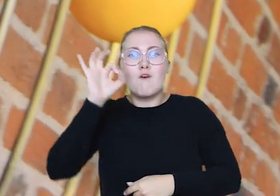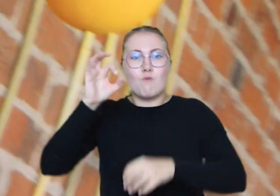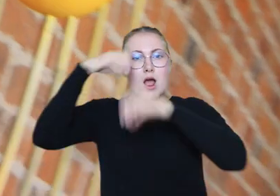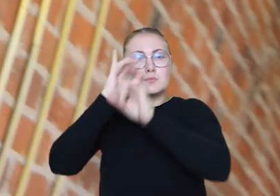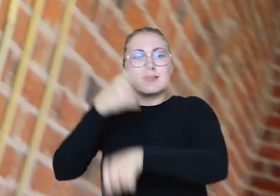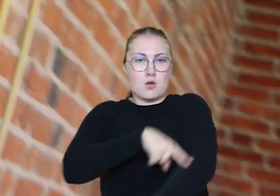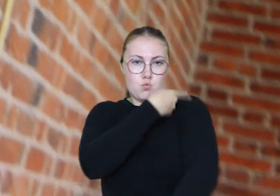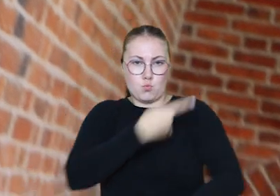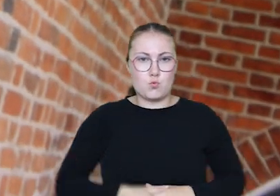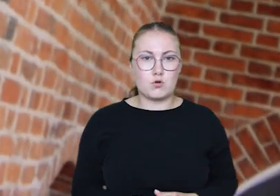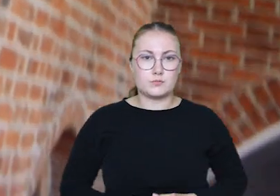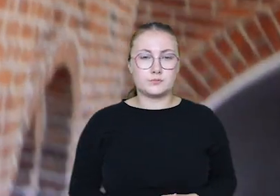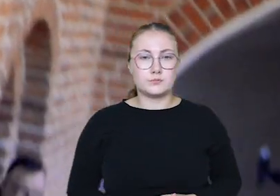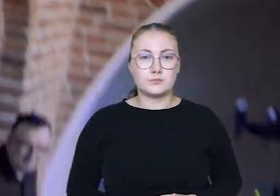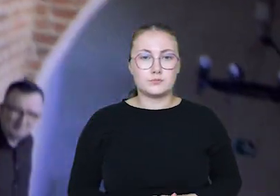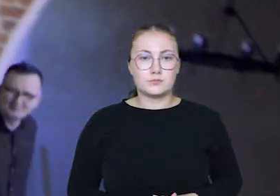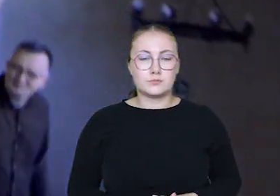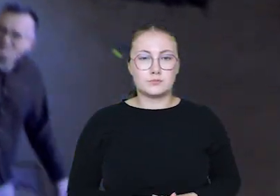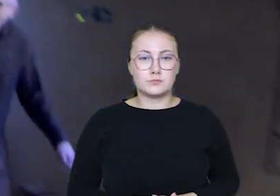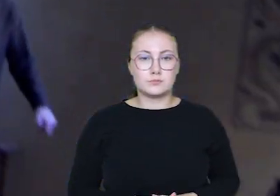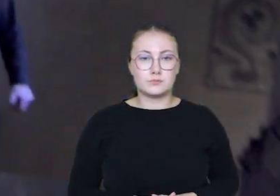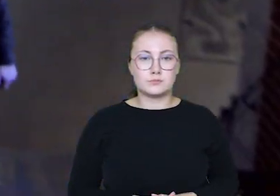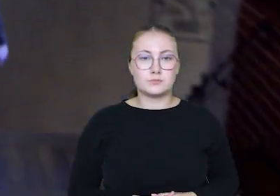roku astronomicznego.